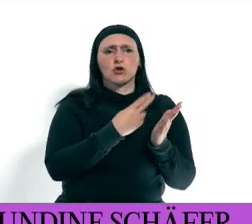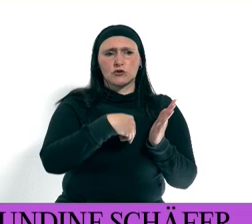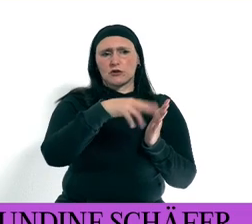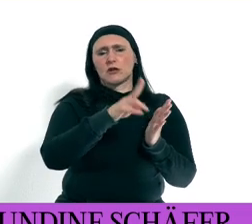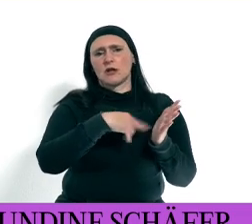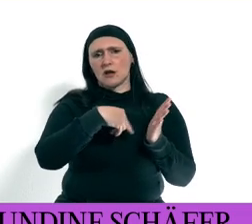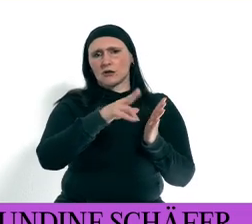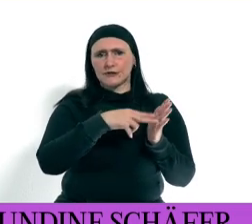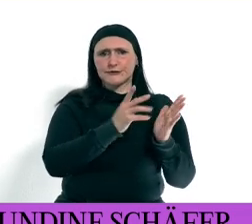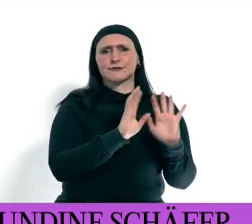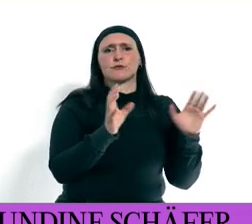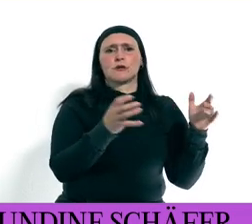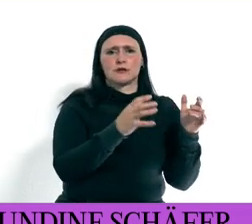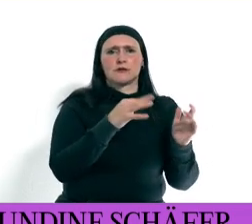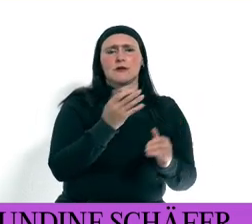Wir